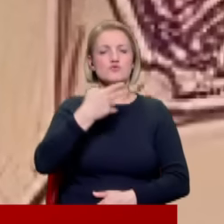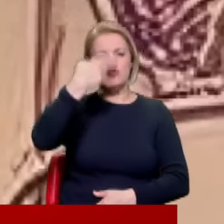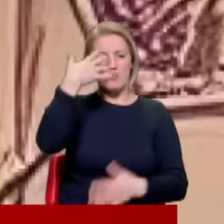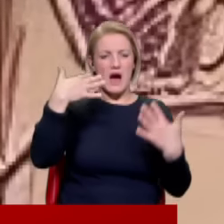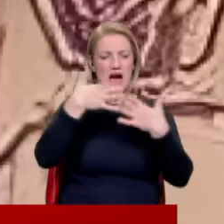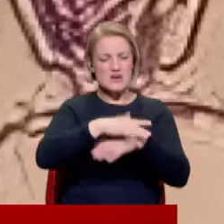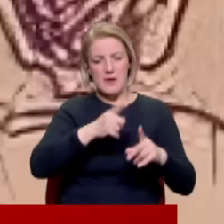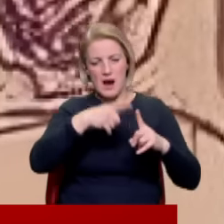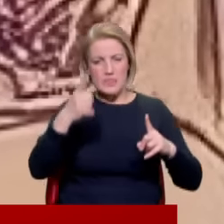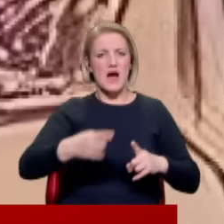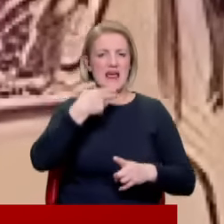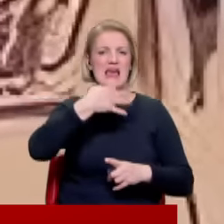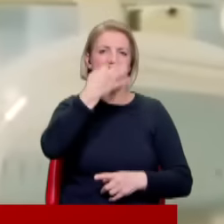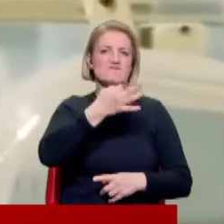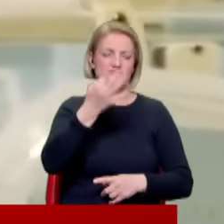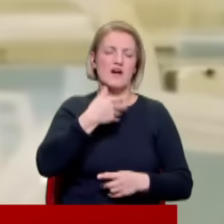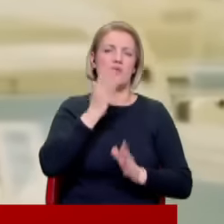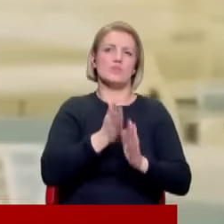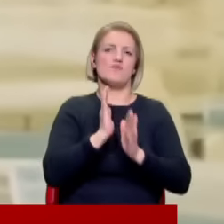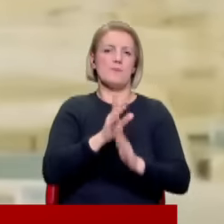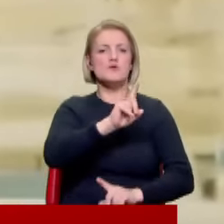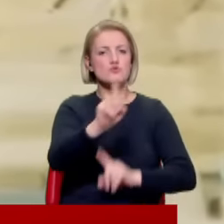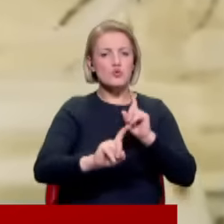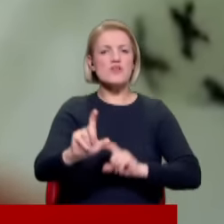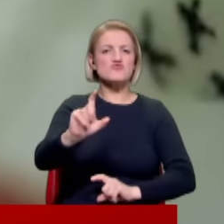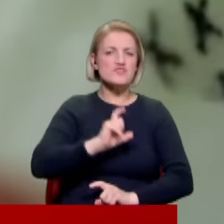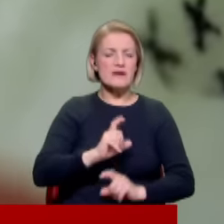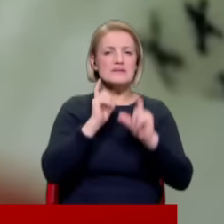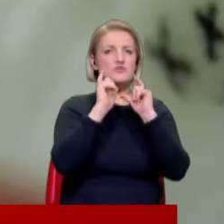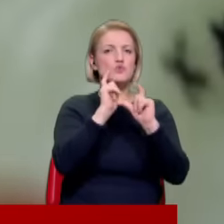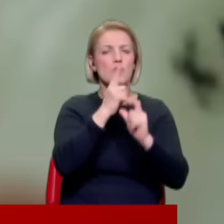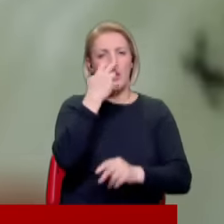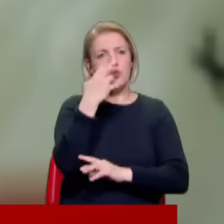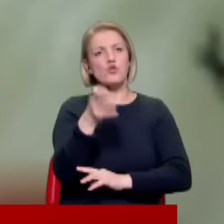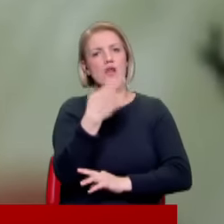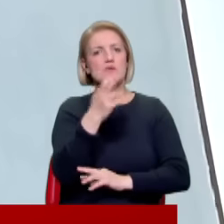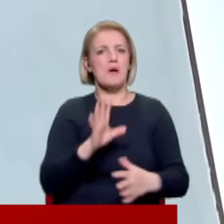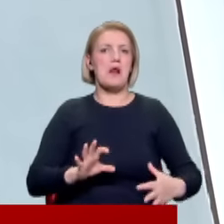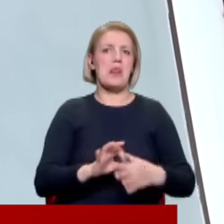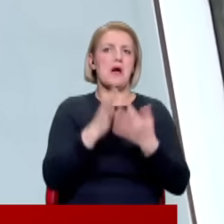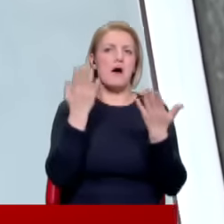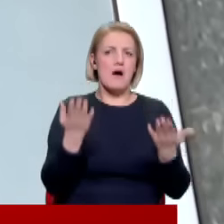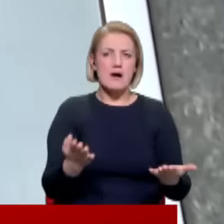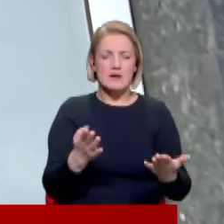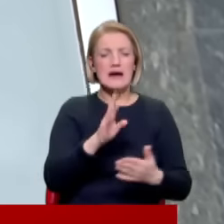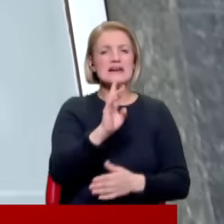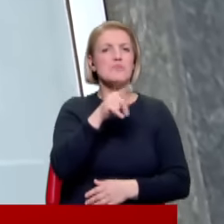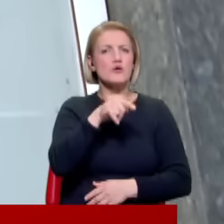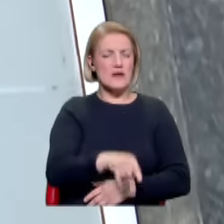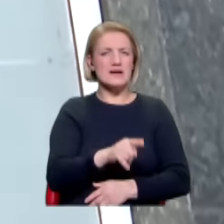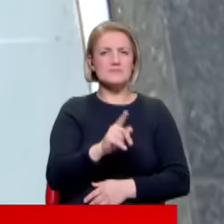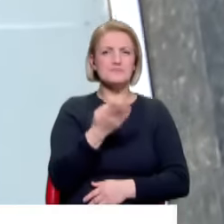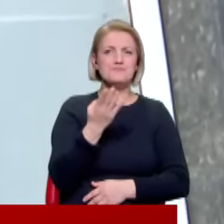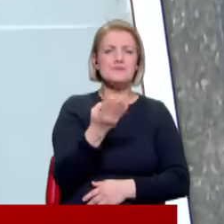akşamına dek ifadeler alınmaya devam edecek. Soruların ve yanıtların çoğu SGK'nın dolandırılmasına ilişkin. Oysa iddianamede